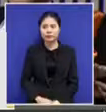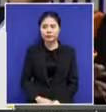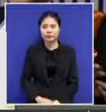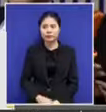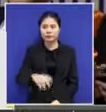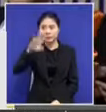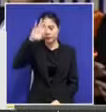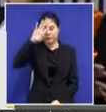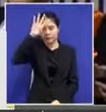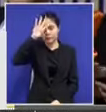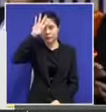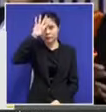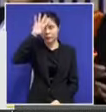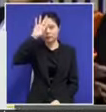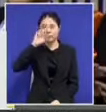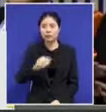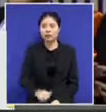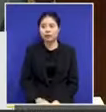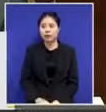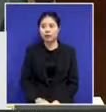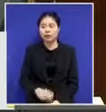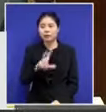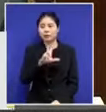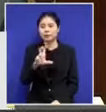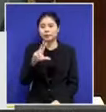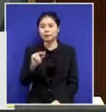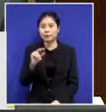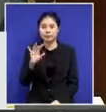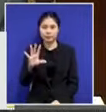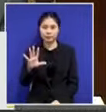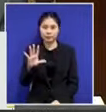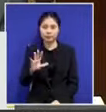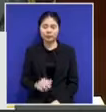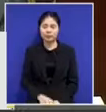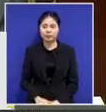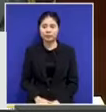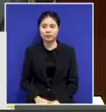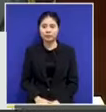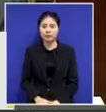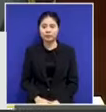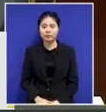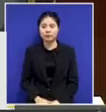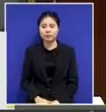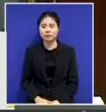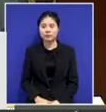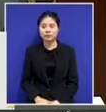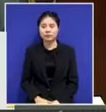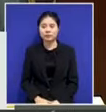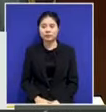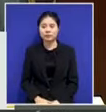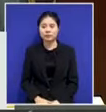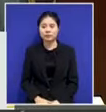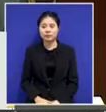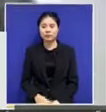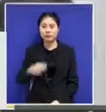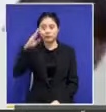ล คุณธนาธรจึงรุ่งเรืองกิจครับ 335นายปิยพันธ์นิมมานเหมิน